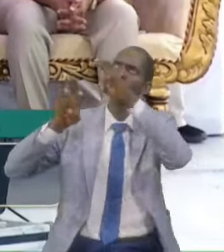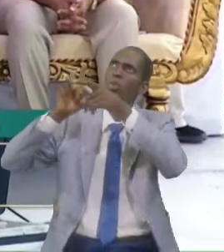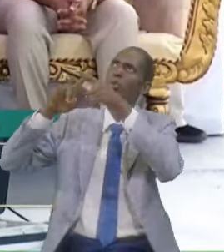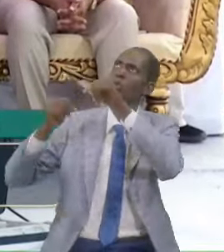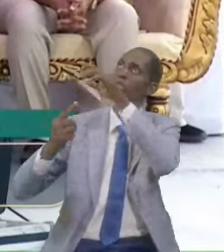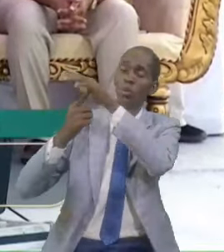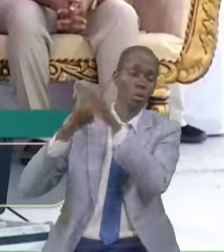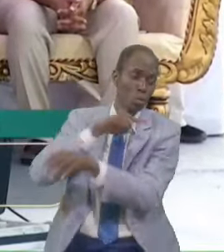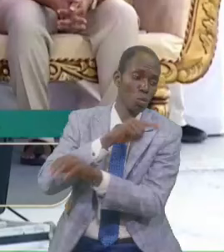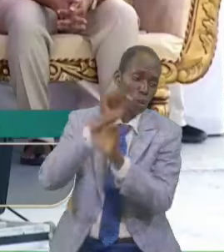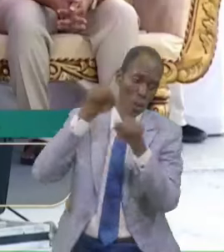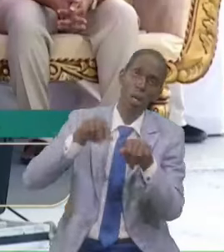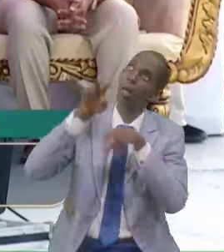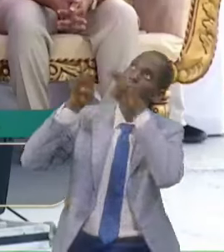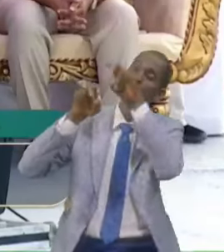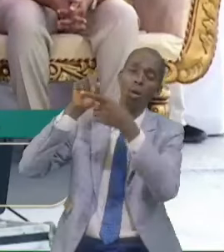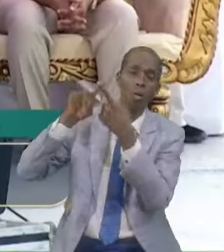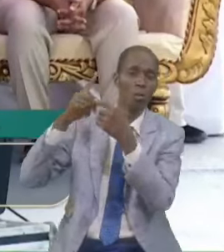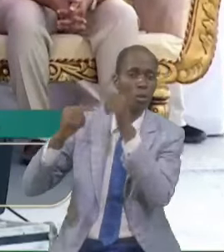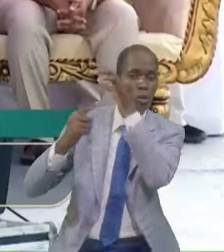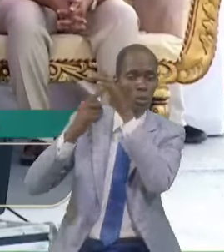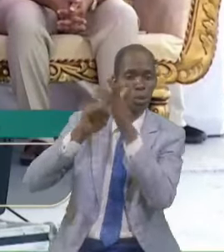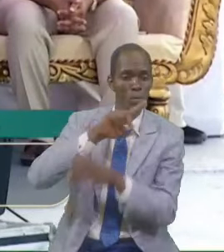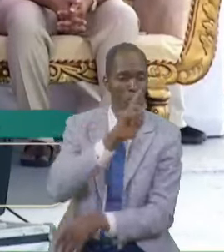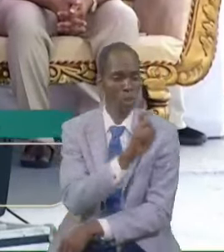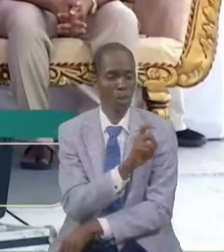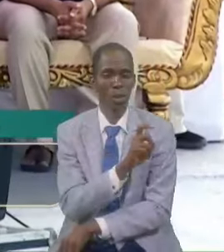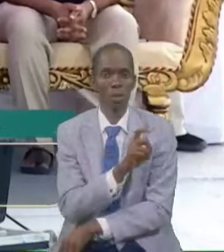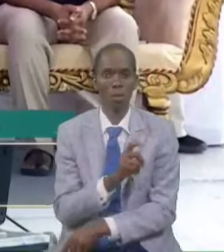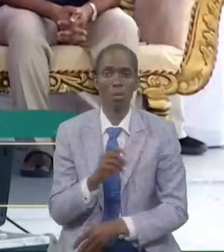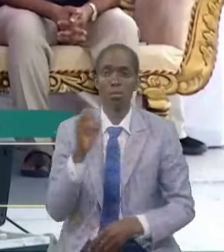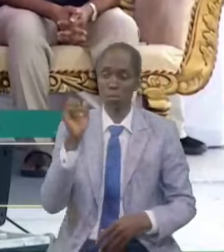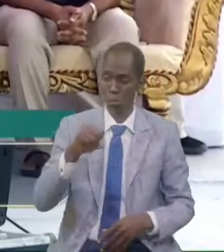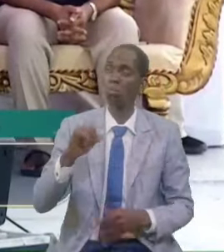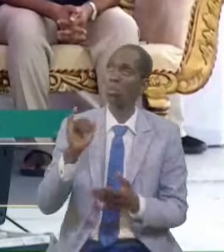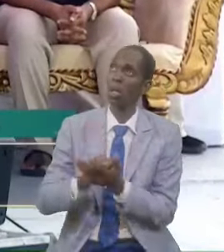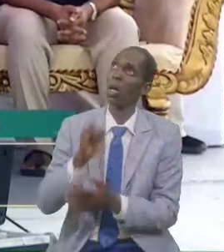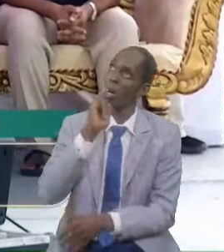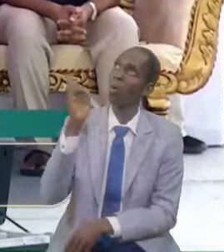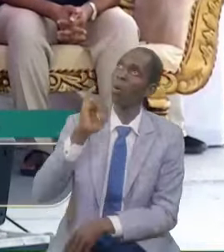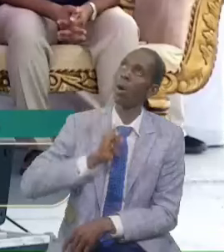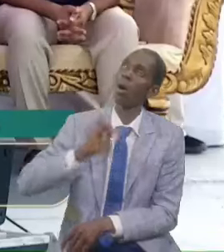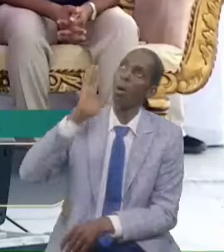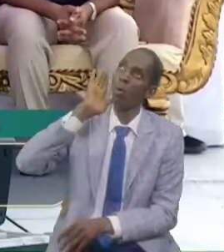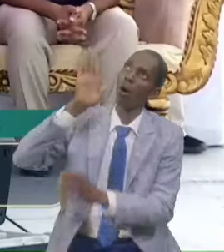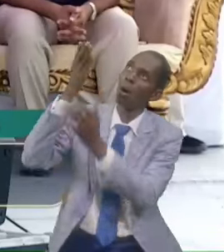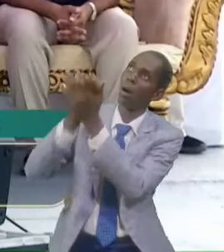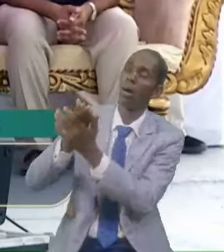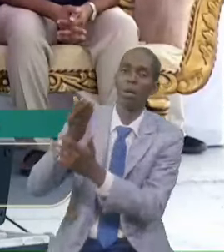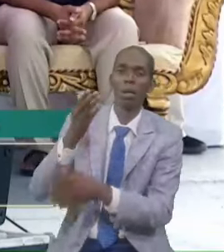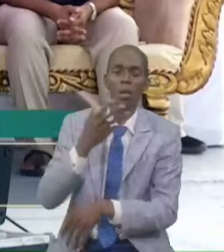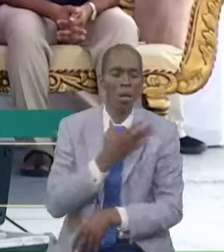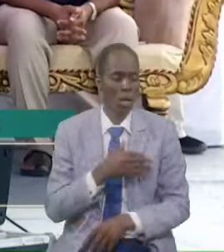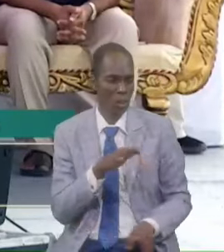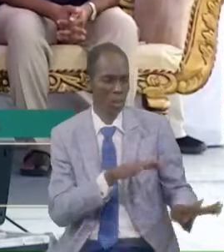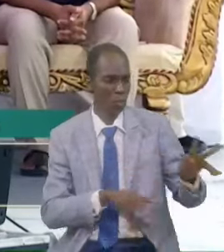మొదటిగా ఆ కొండ ఎక్కాలనుకుంటున్నావా? అది నీ యొక్క ఇష్టమా? Yes, that's where I'm going. అవును, నేను అక్కడికి వెళ్ళబోతున్నాను. And they want to stop you. అయితే